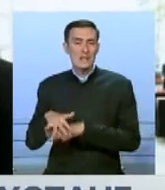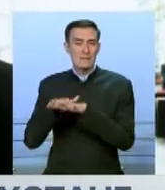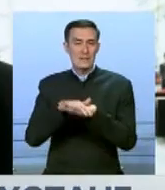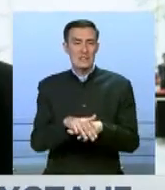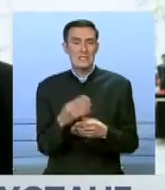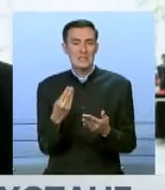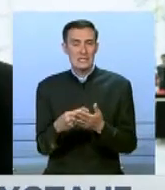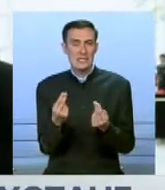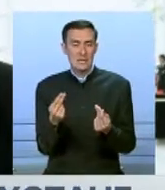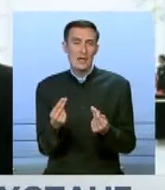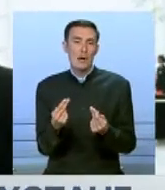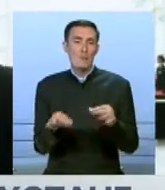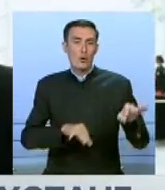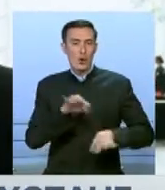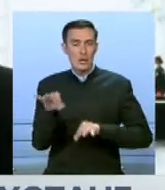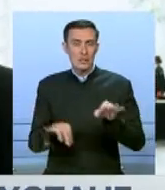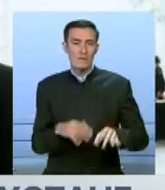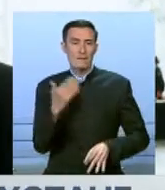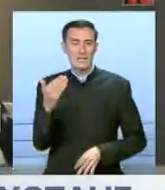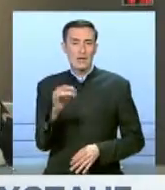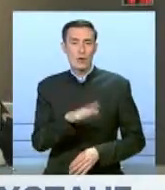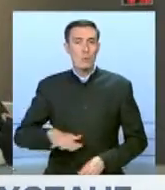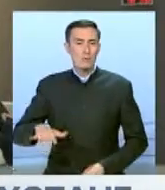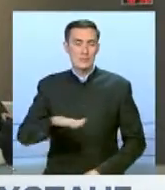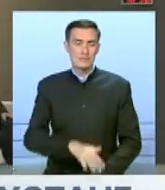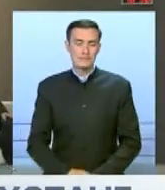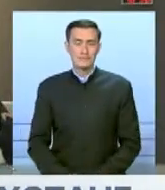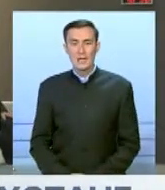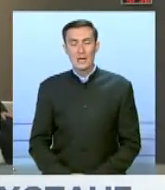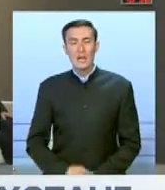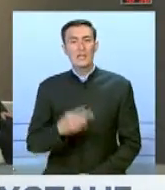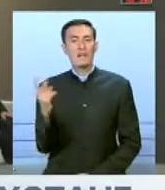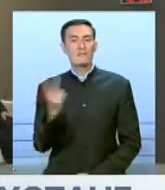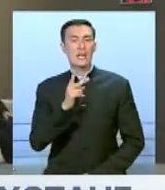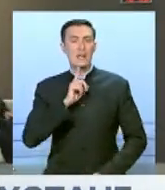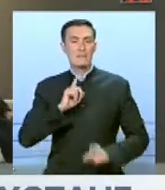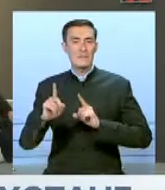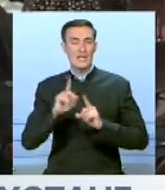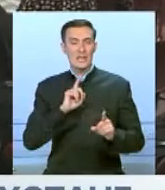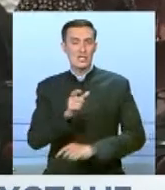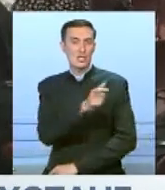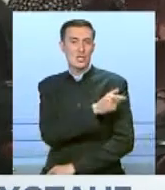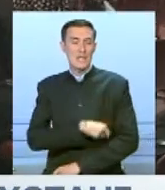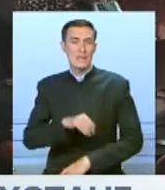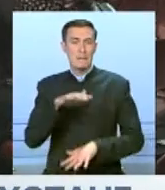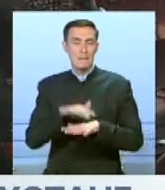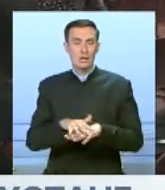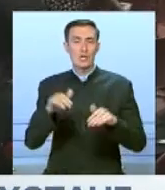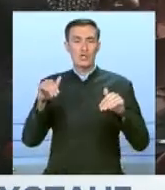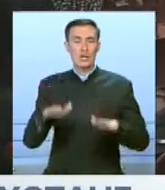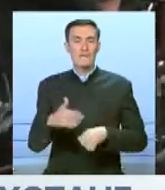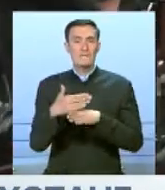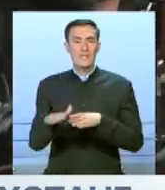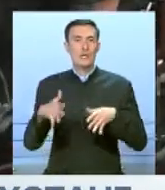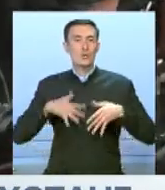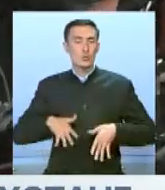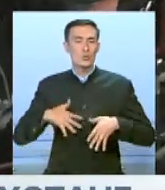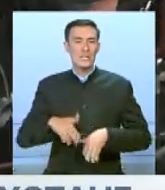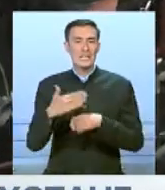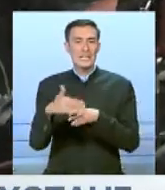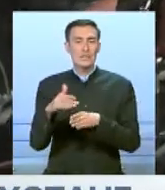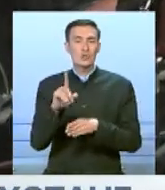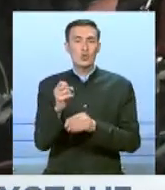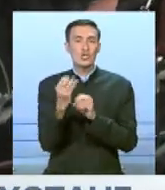в инфраструктурные проекты региона. На своей второй конференции члены АБИИ приняли решение выделить Грузии кредит